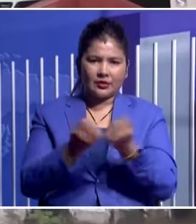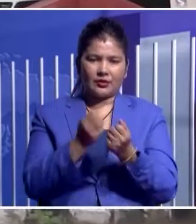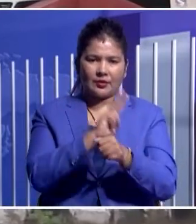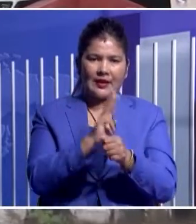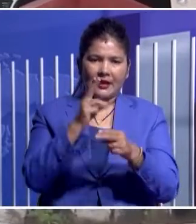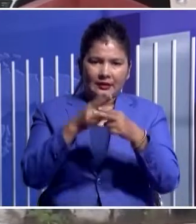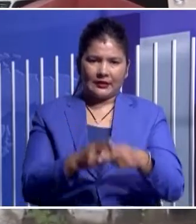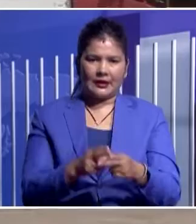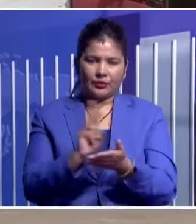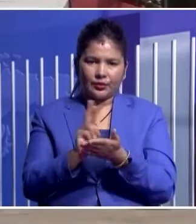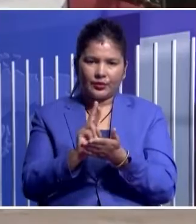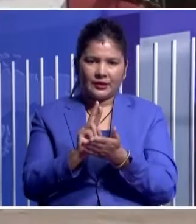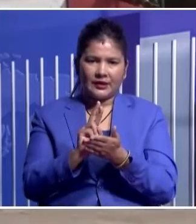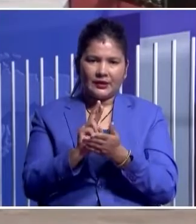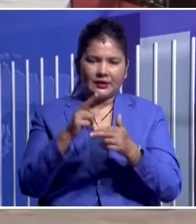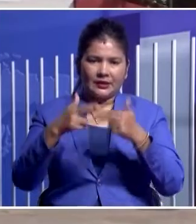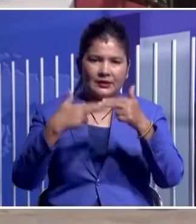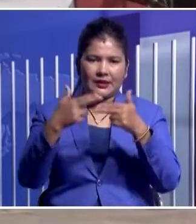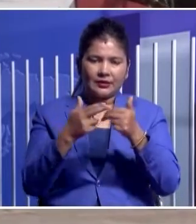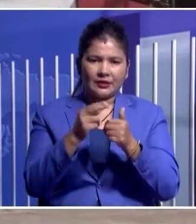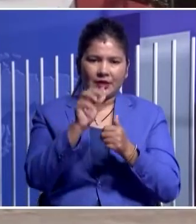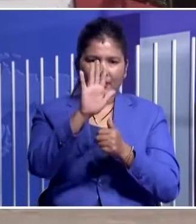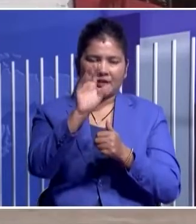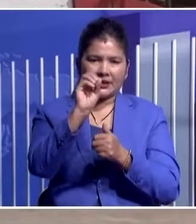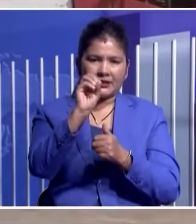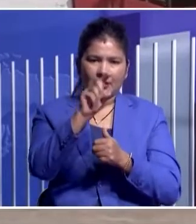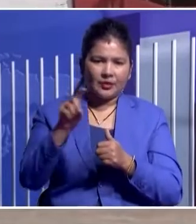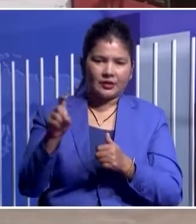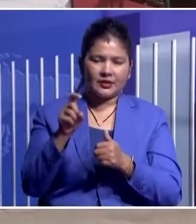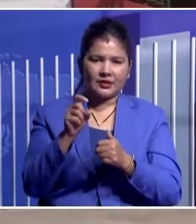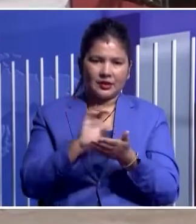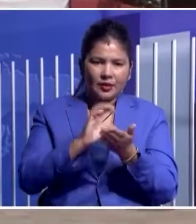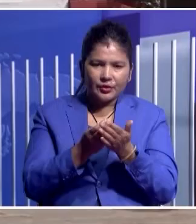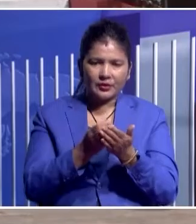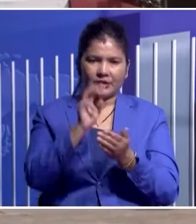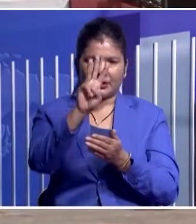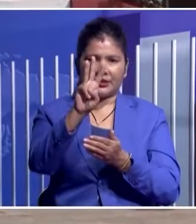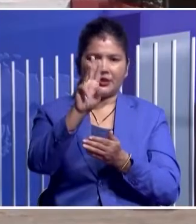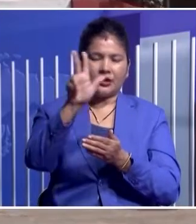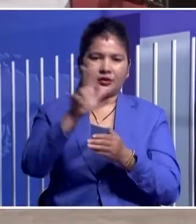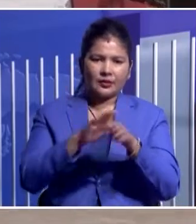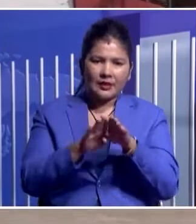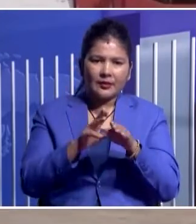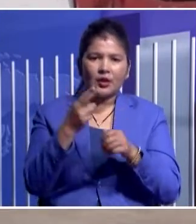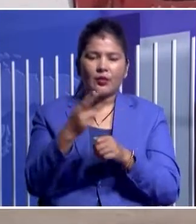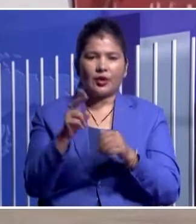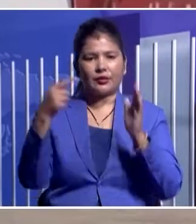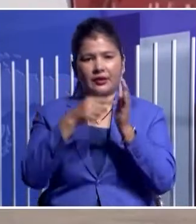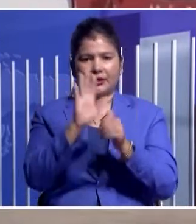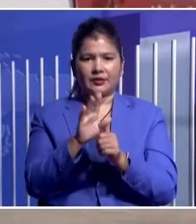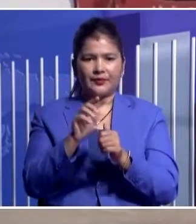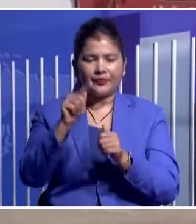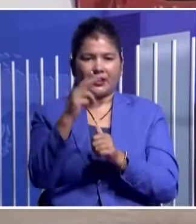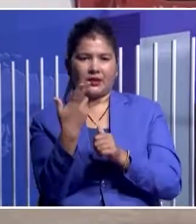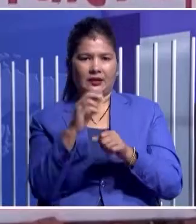महालेखाको प्रतिवेदनले औसत चालू खर्च 50% र पुँजीगत खर्च 38% बराबर मात्रै भएको देखाएको छ।